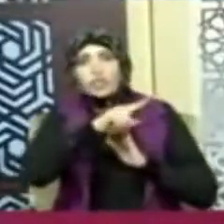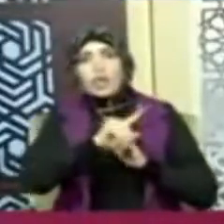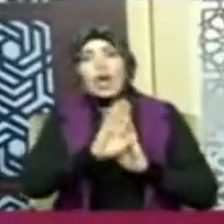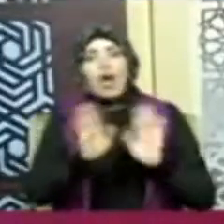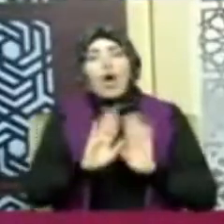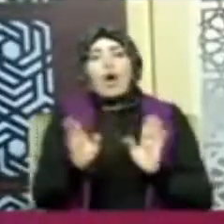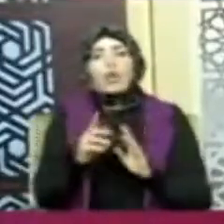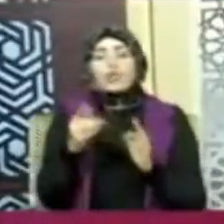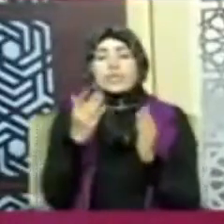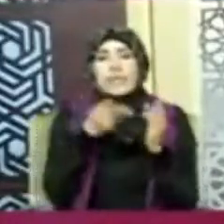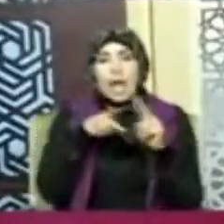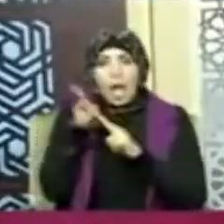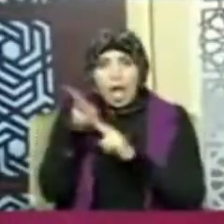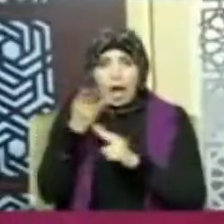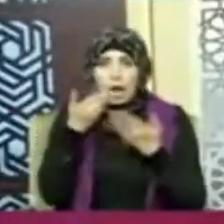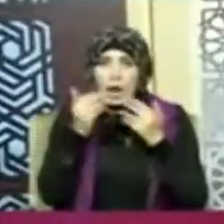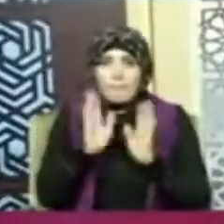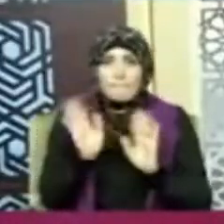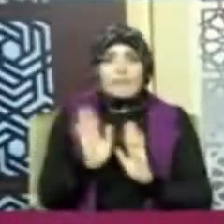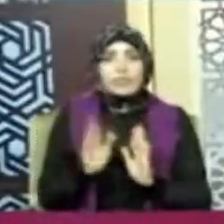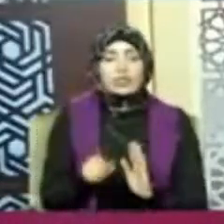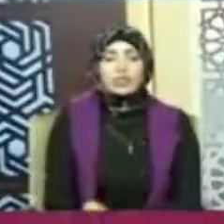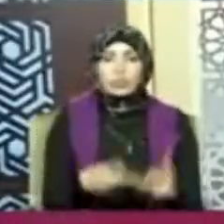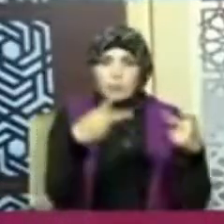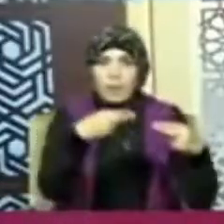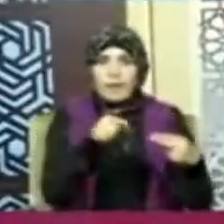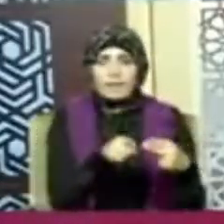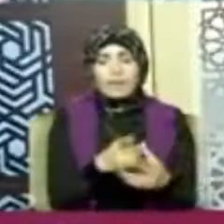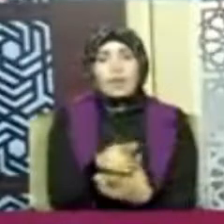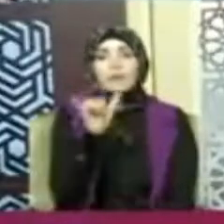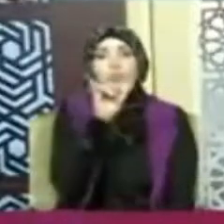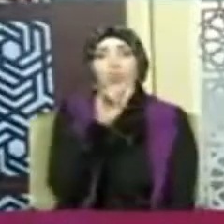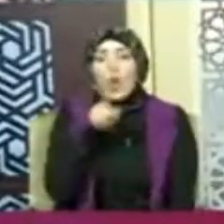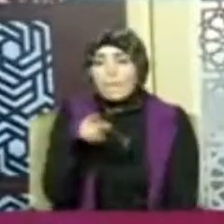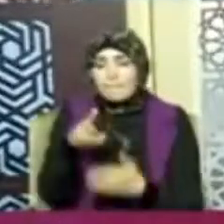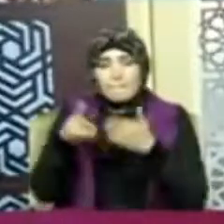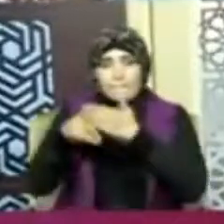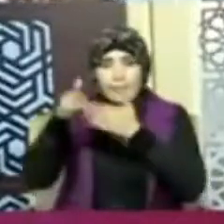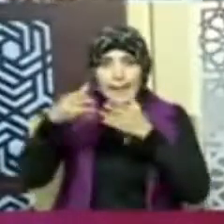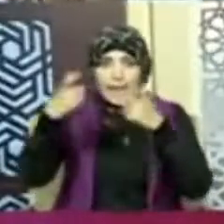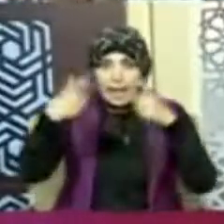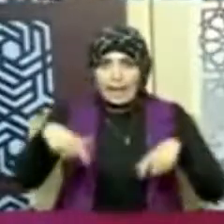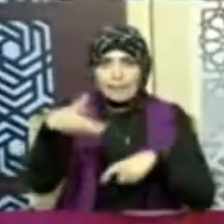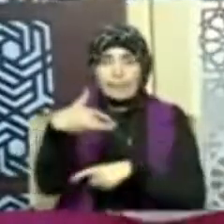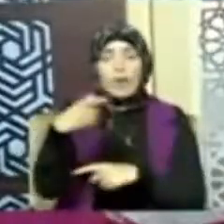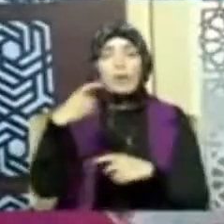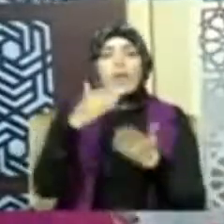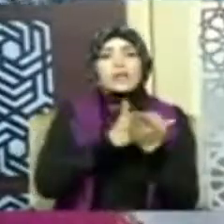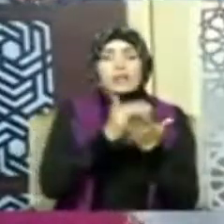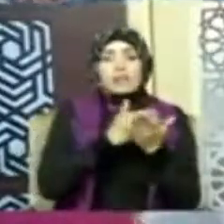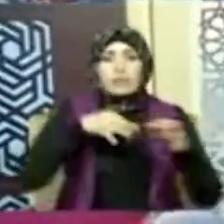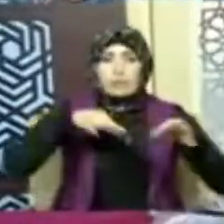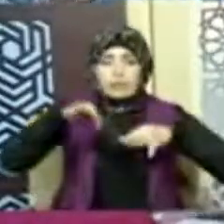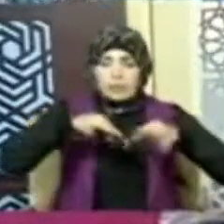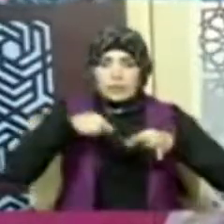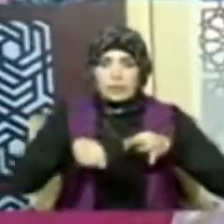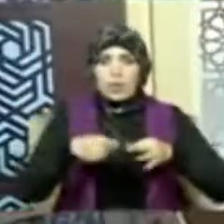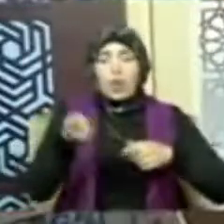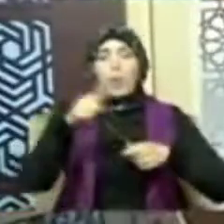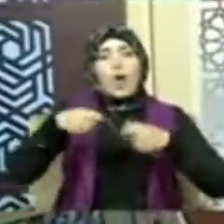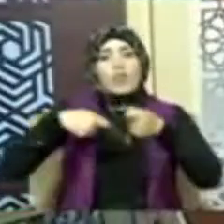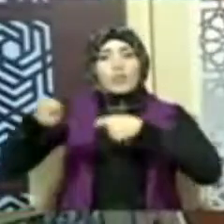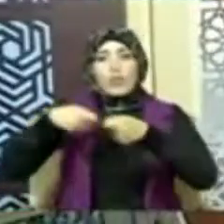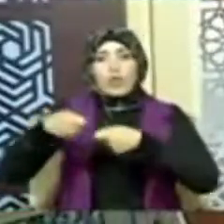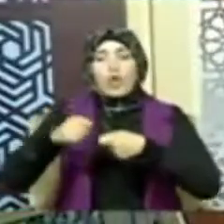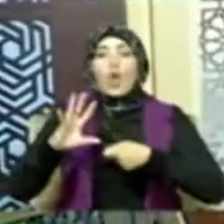بالتحديات والمخاطر، كشف العملاء والخونة، بناء الدولة اقتصاديا وسياسيا وزراعيا وتجاريا،